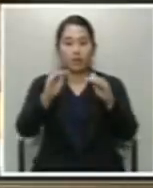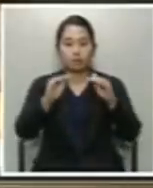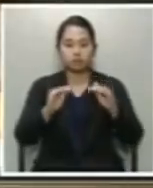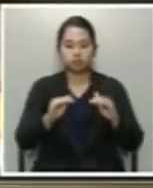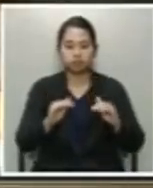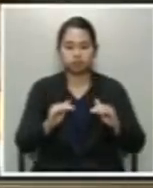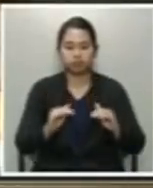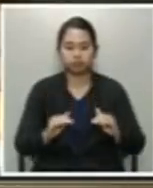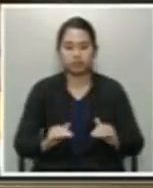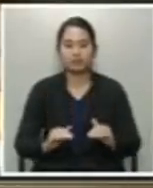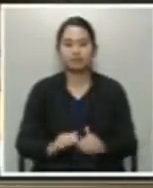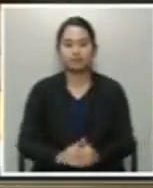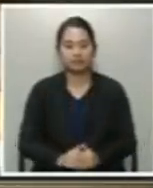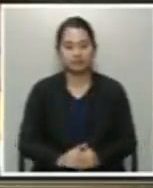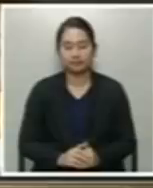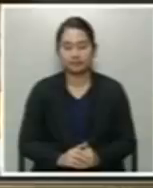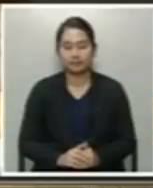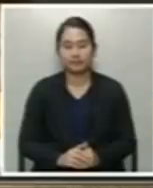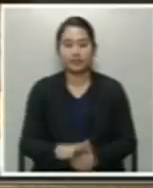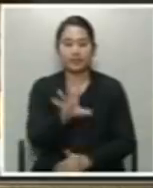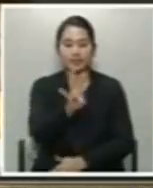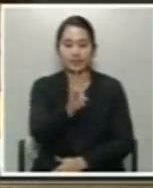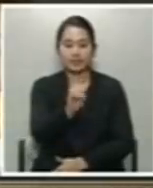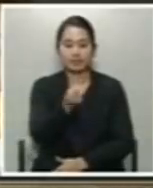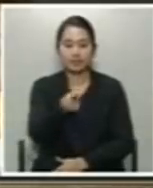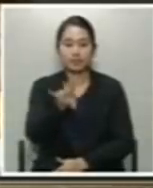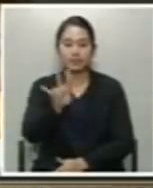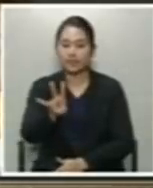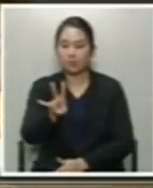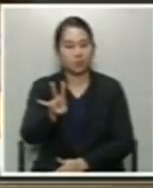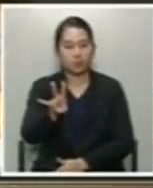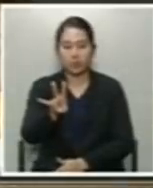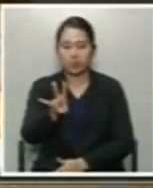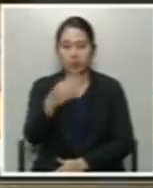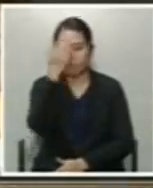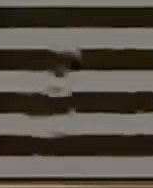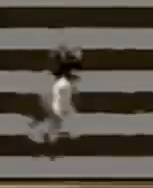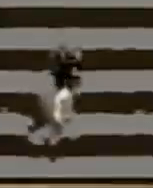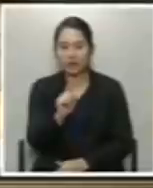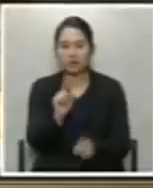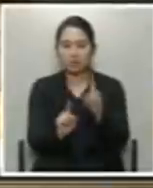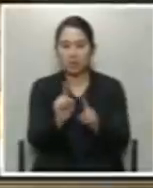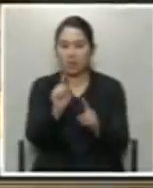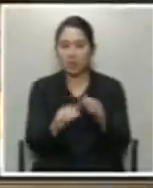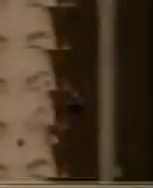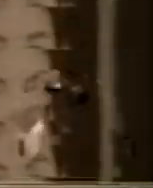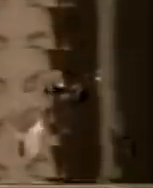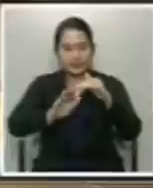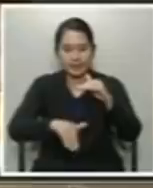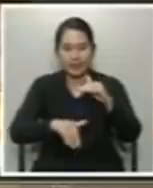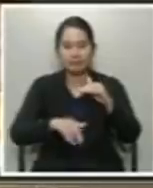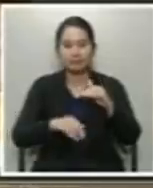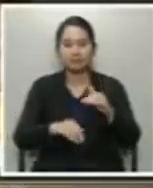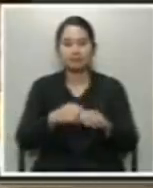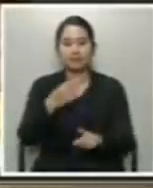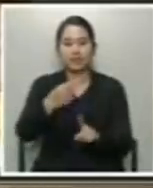8ต่อเนื่องกันและ 70.7 เนี่ยมันเจ็บจริงๆฮะเพราะเป็นดัชนีที่ต่ำที่สุดในรอบ65